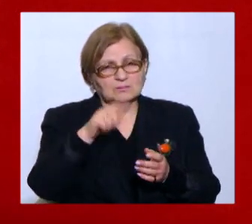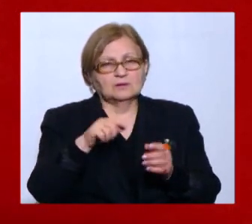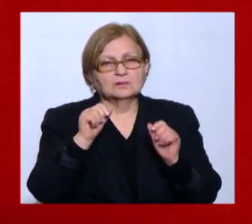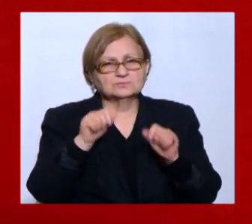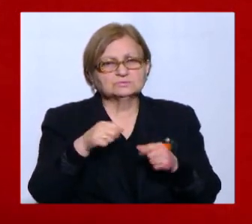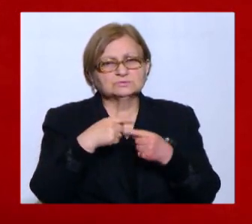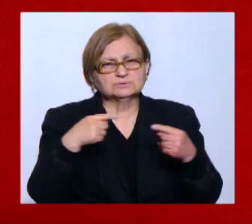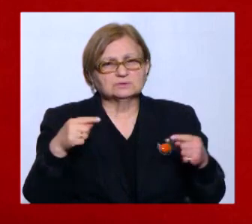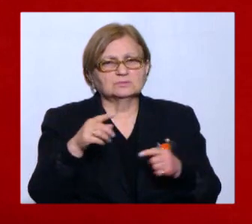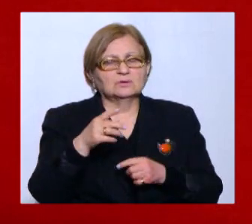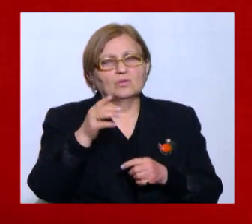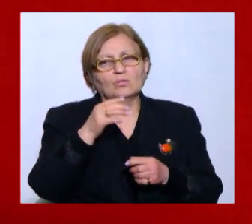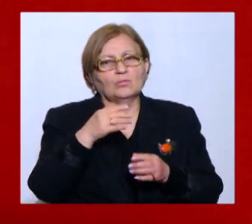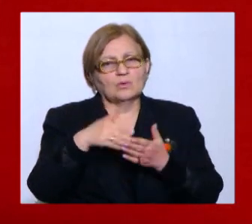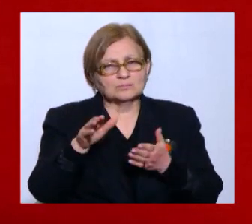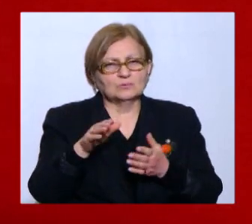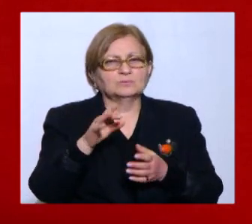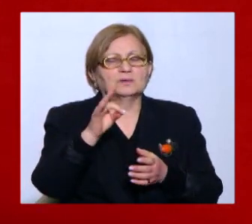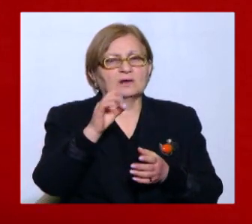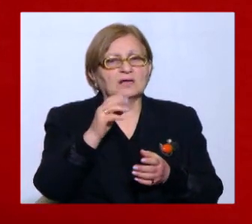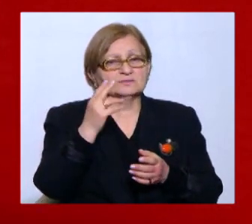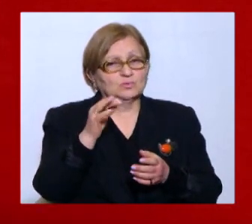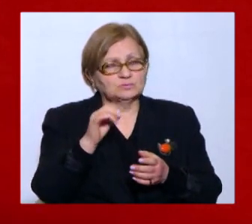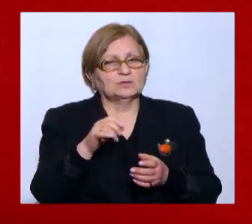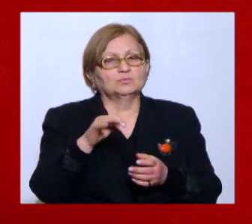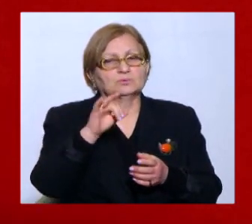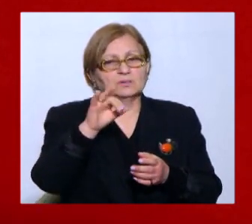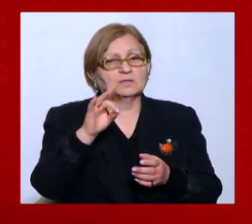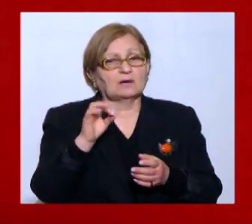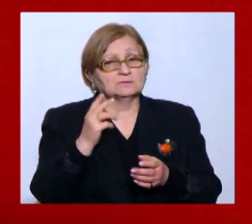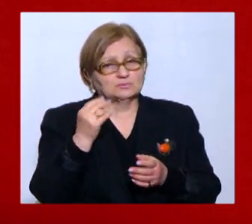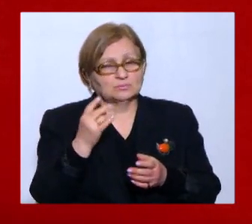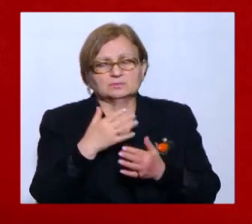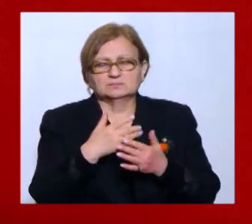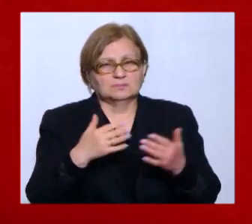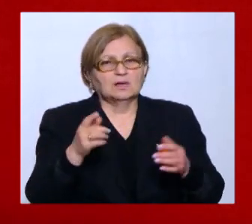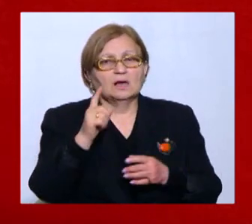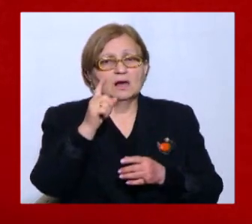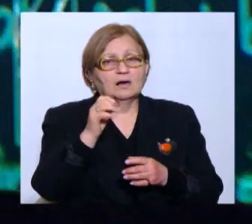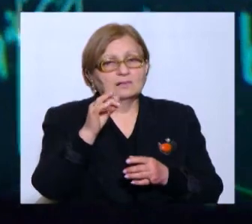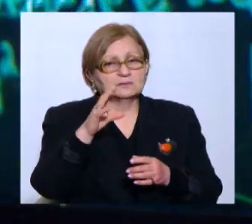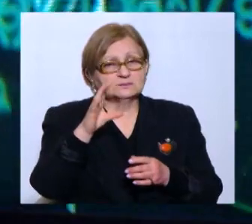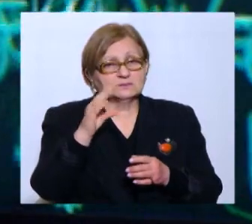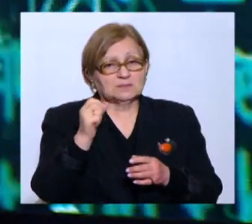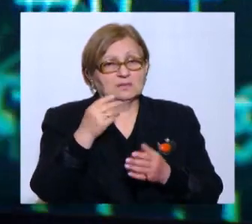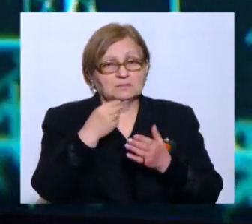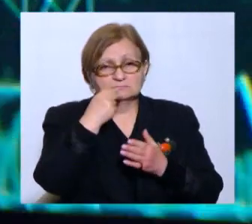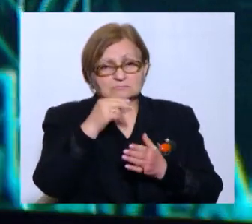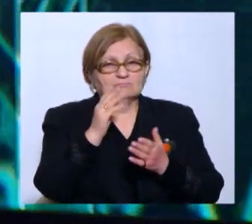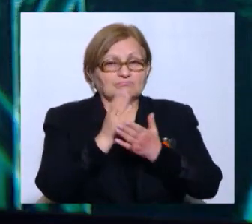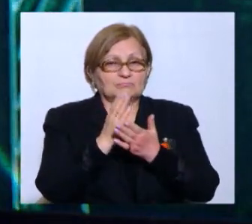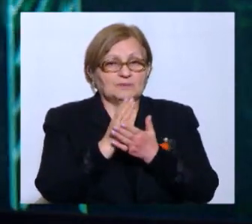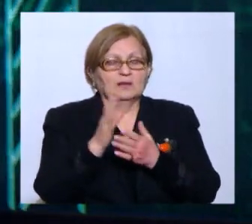შეიძლება რაციონალურიც ჰქონდეს, უარყოფითიც ჰქონდეს და ირაციონალურიც კი ჰქონდეს. შესაბამისად, ხარისხი არის, ესე იგი, გამარტებული